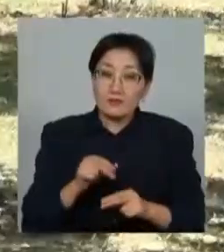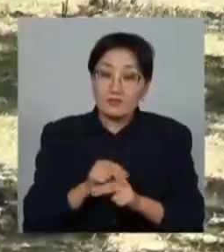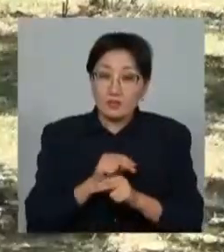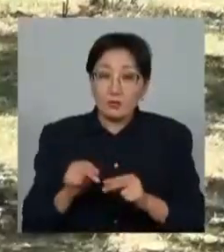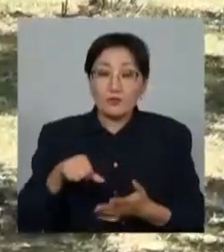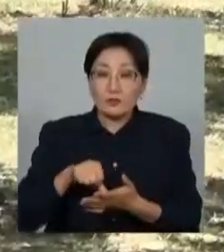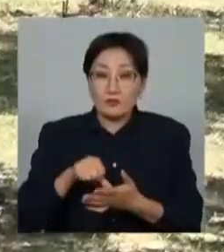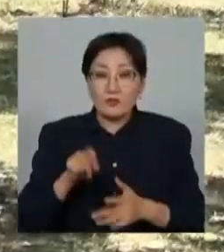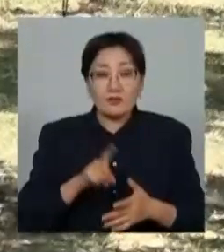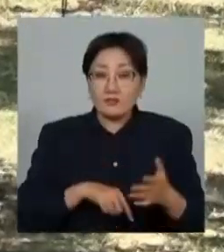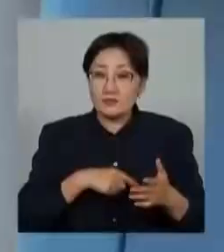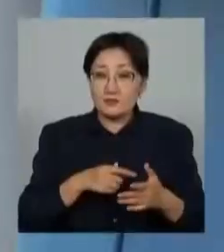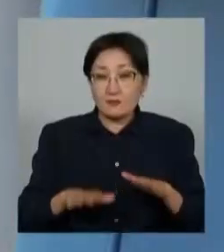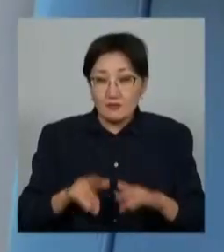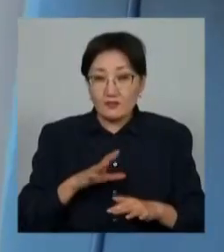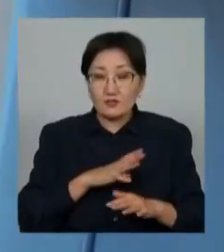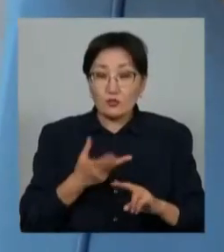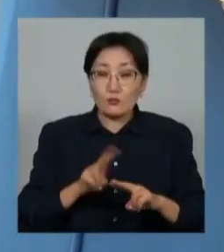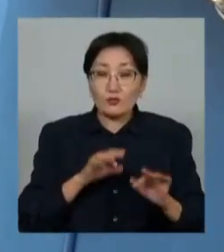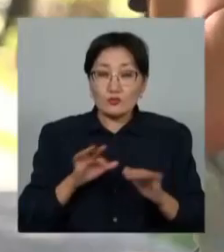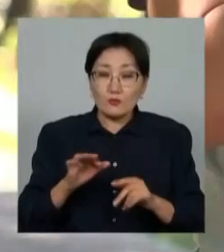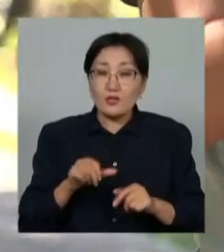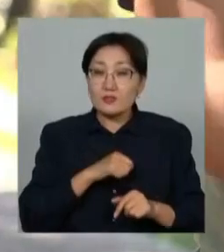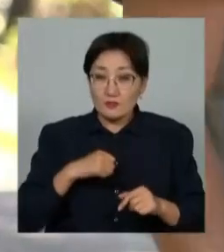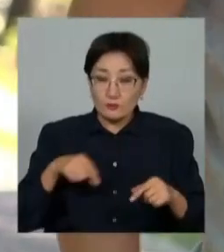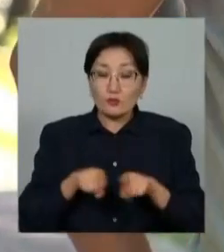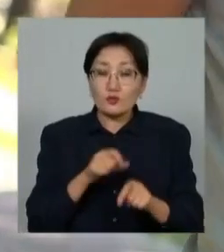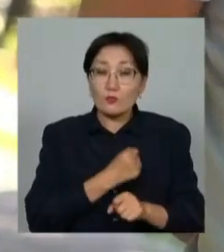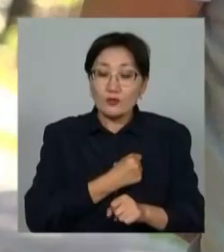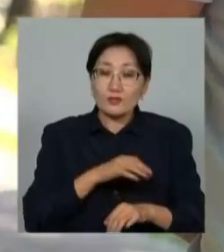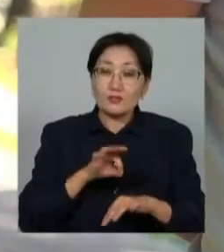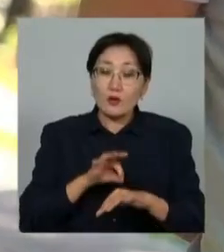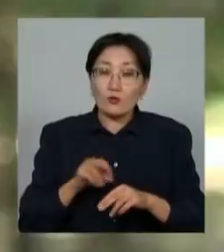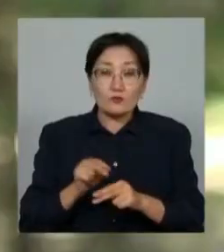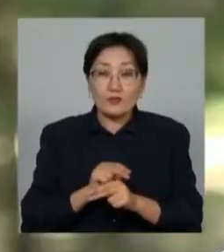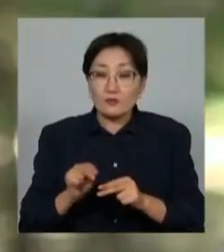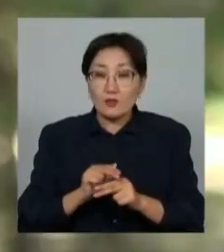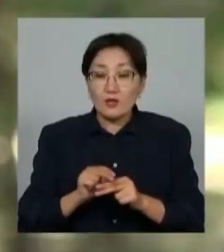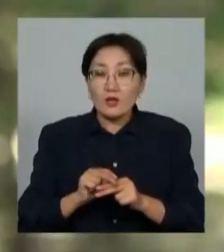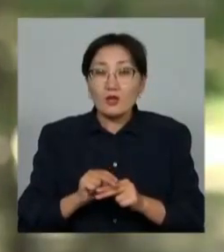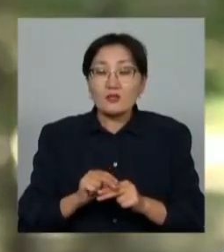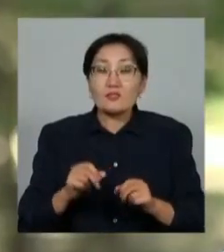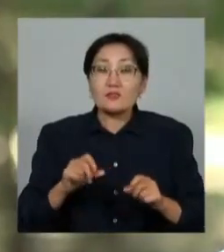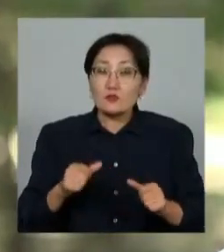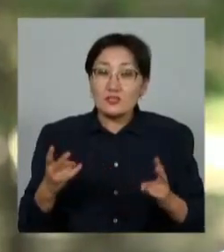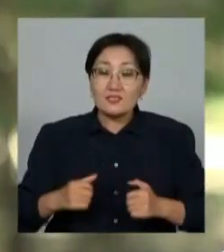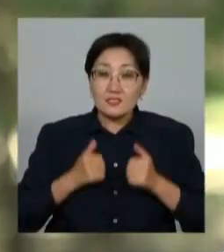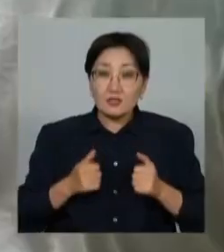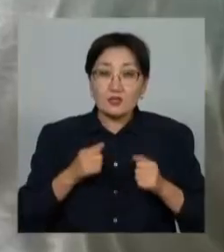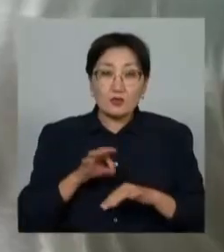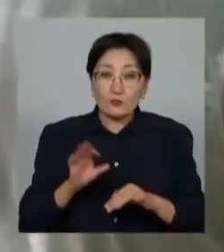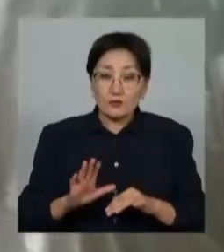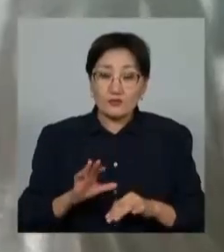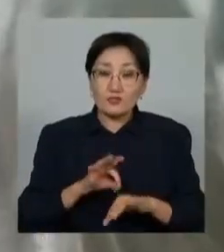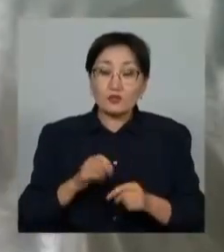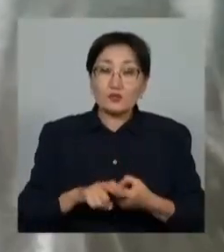жатқанда сенімсіздік таныттым дейді. Қазір бұл үсіне өкінетінін және ауырып еміздегенше ауырмайтын жол іздеген абзал деп отыр.